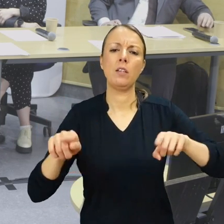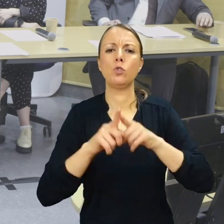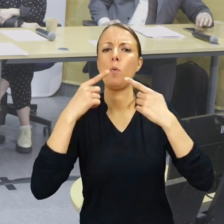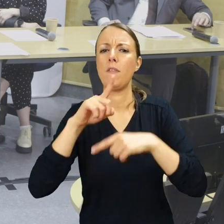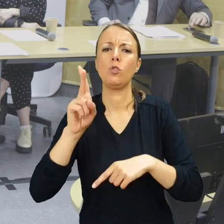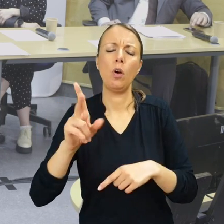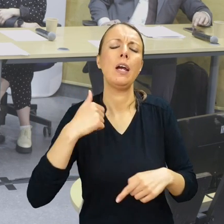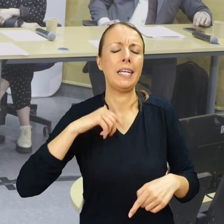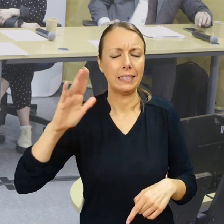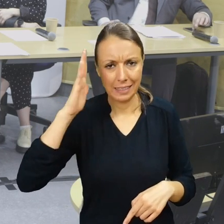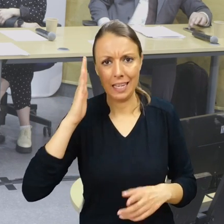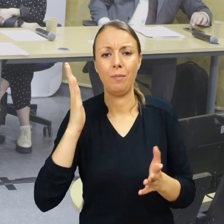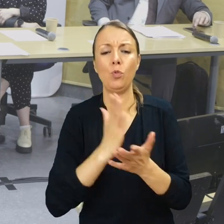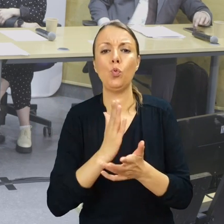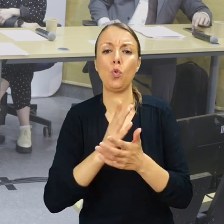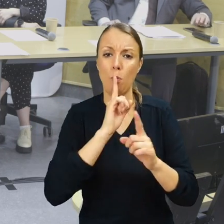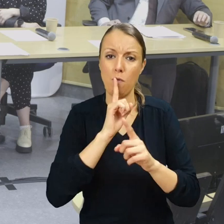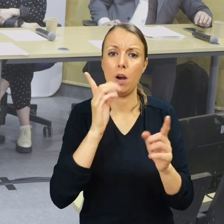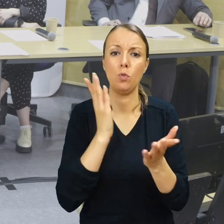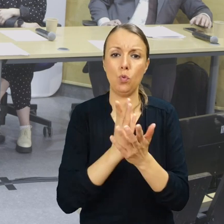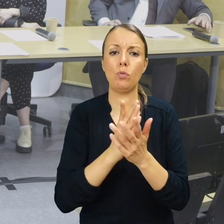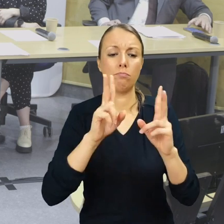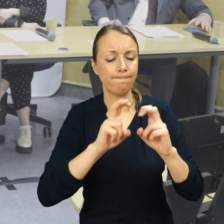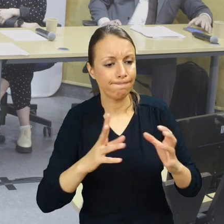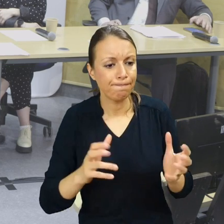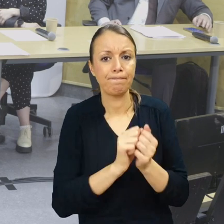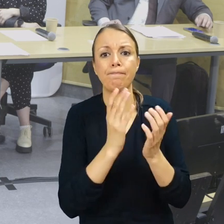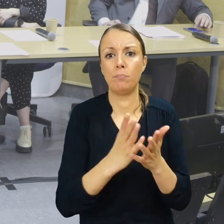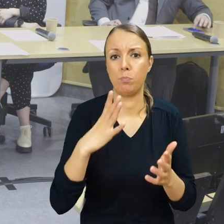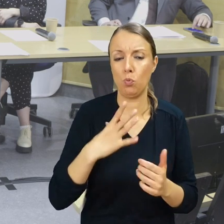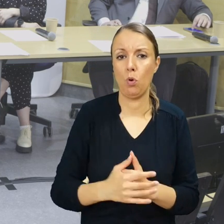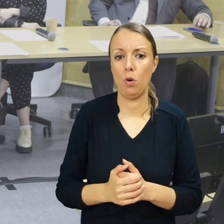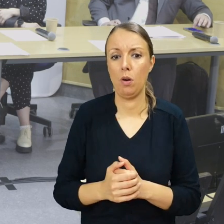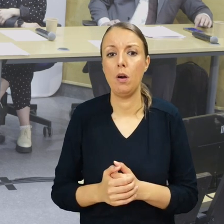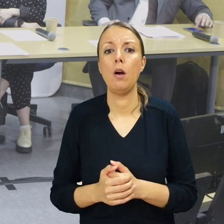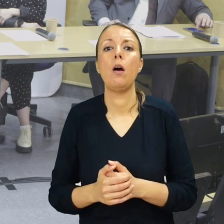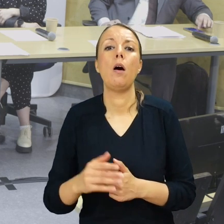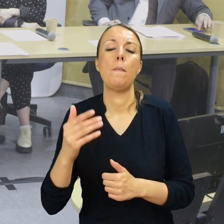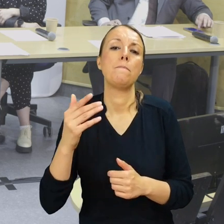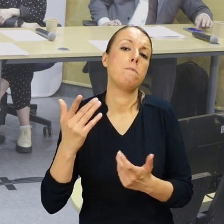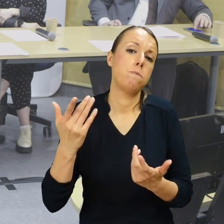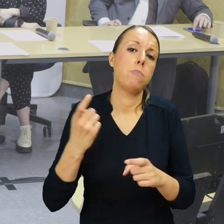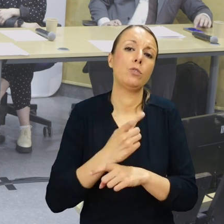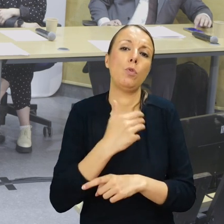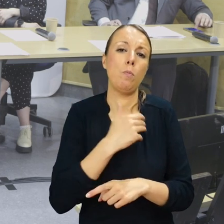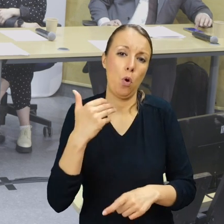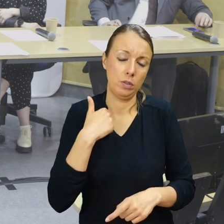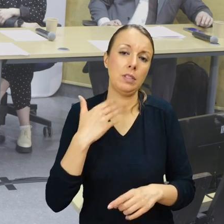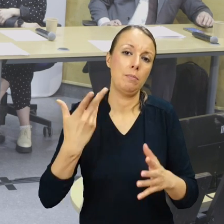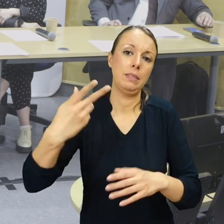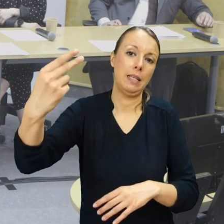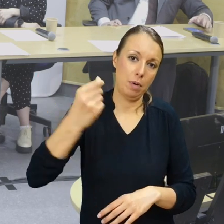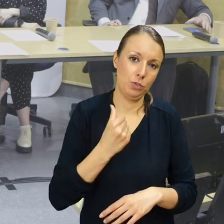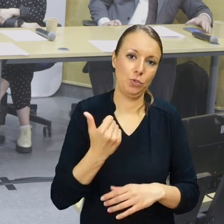ja ją zdiagnozowałem. Państwo polskie w ramach pensji nauczyciela akademickiego mi za to zapłaciło. Nie wiem, czy chcę z tego skorzystać. Dzisiaj